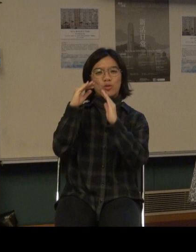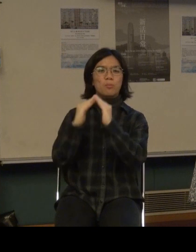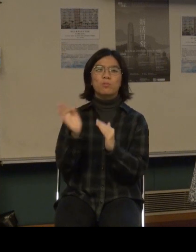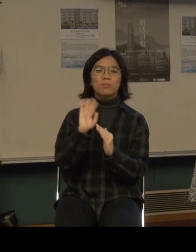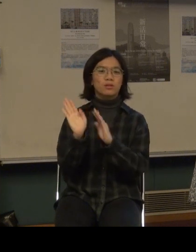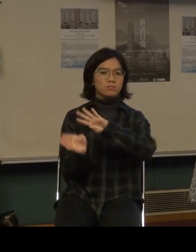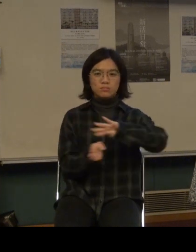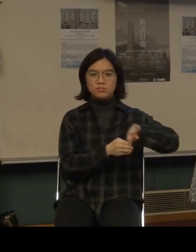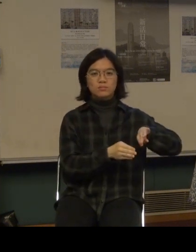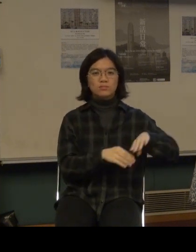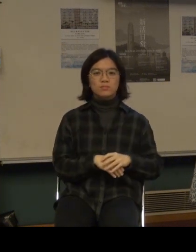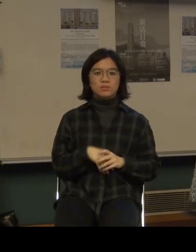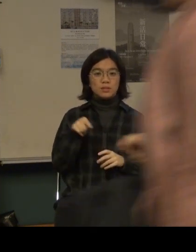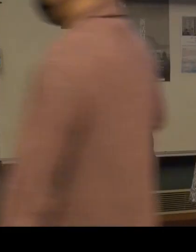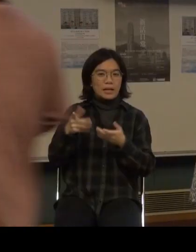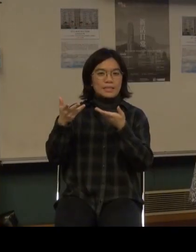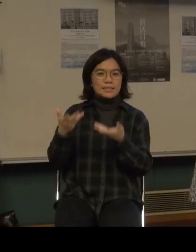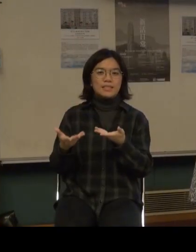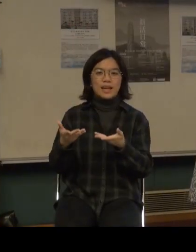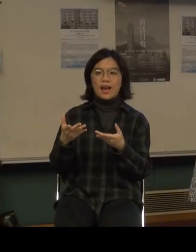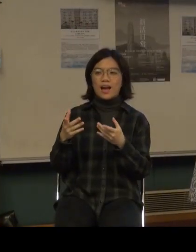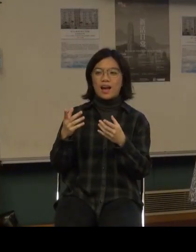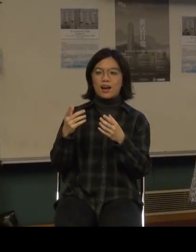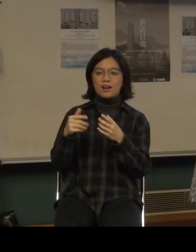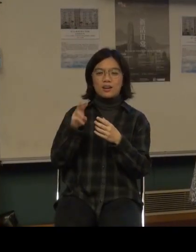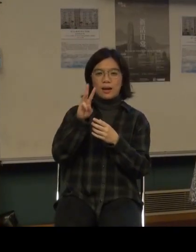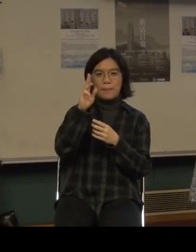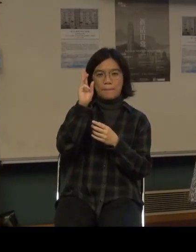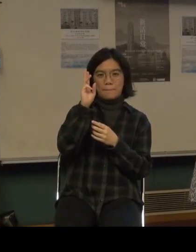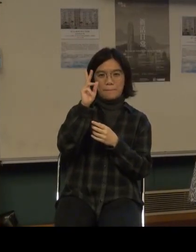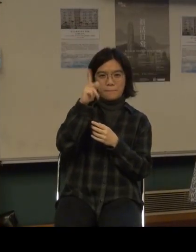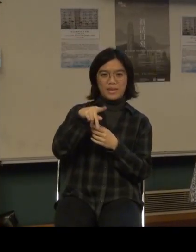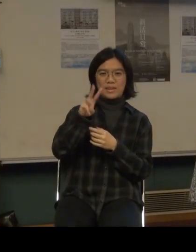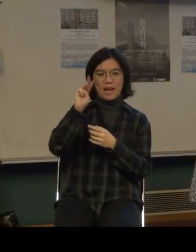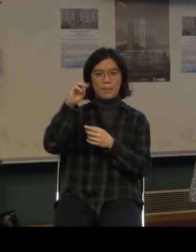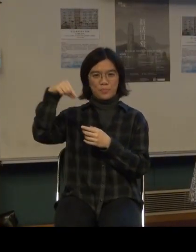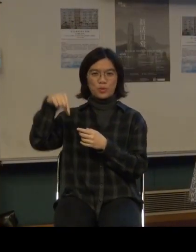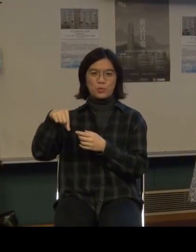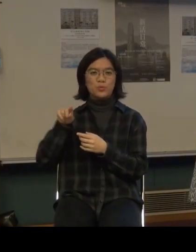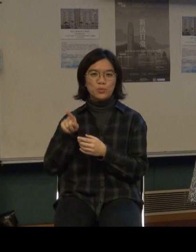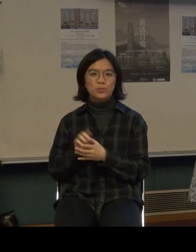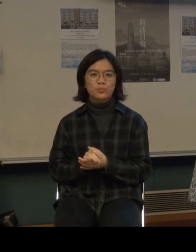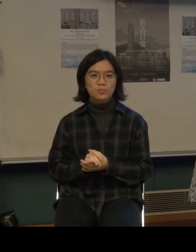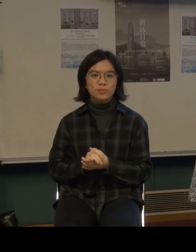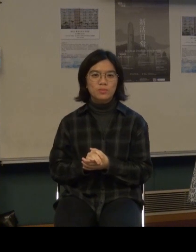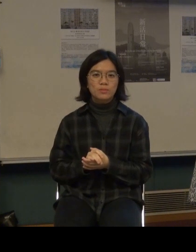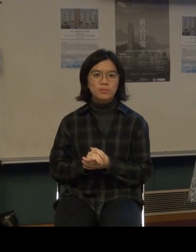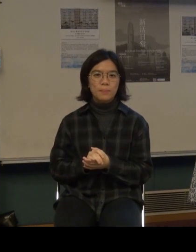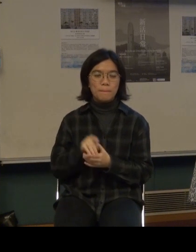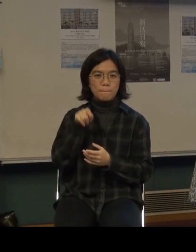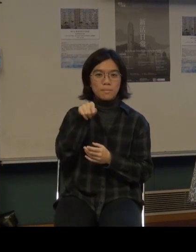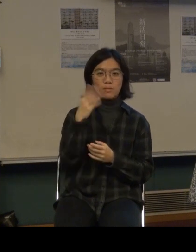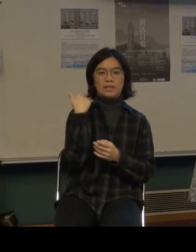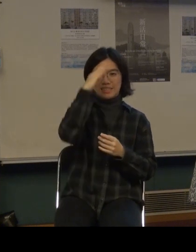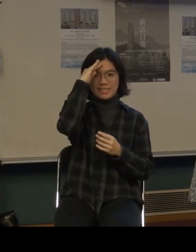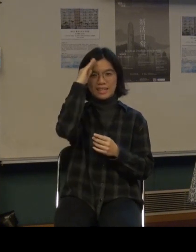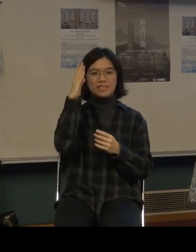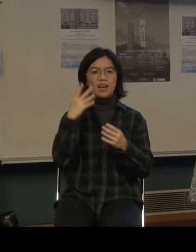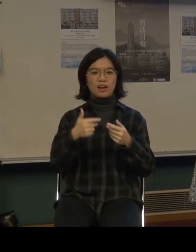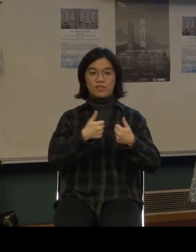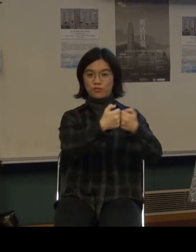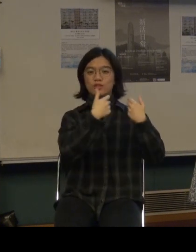呢個係我哋而家嘅原創方啊，即係嗰個已婚嘅警察嘅宿舍。咁啊，宿舍咧就係俾即係警察住噶啦，咁所以佢